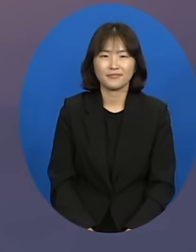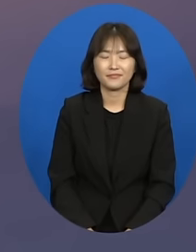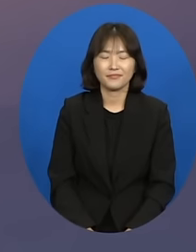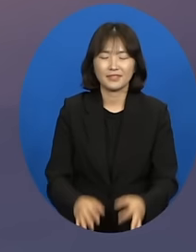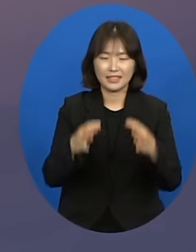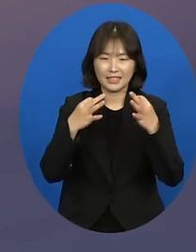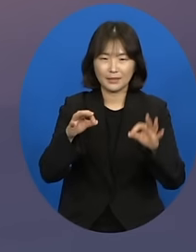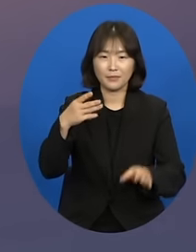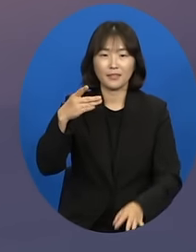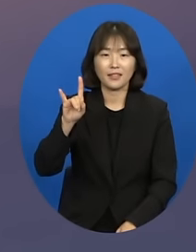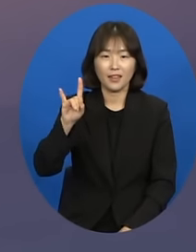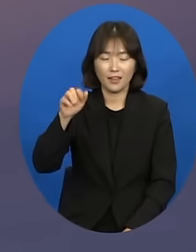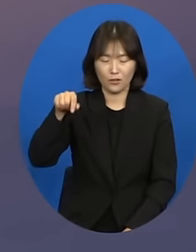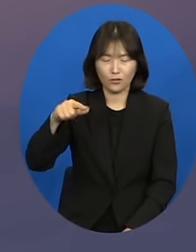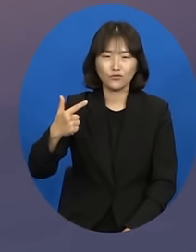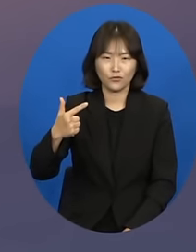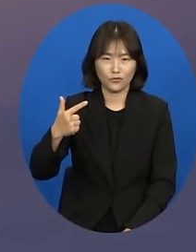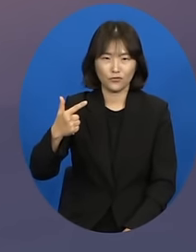김태훈이라고 합니다.